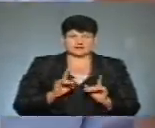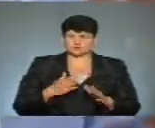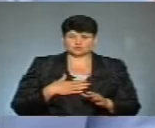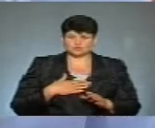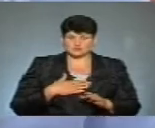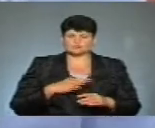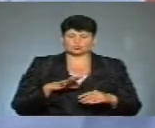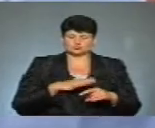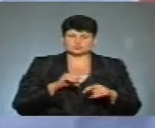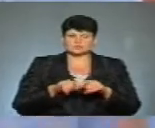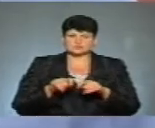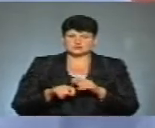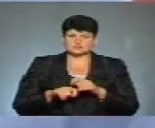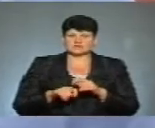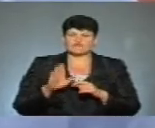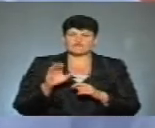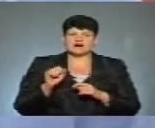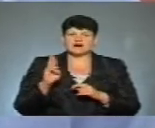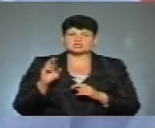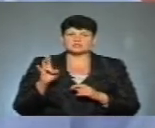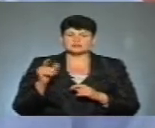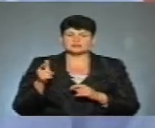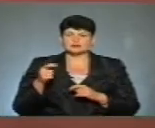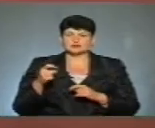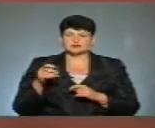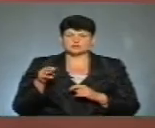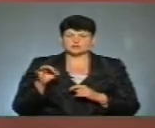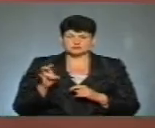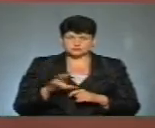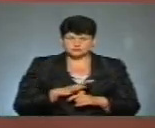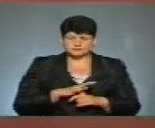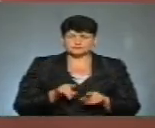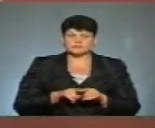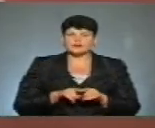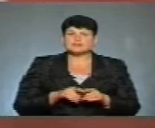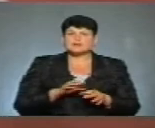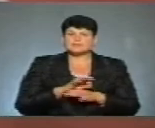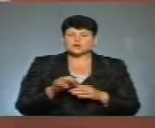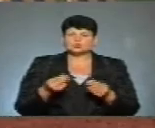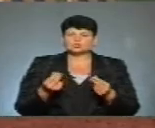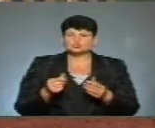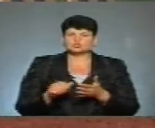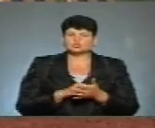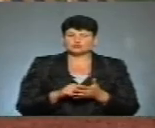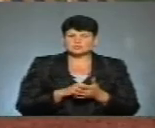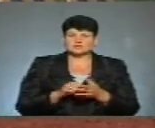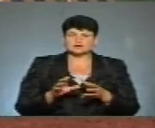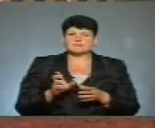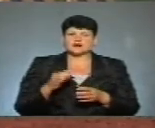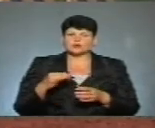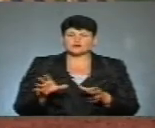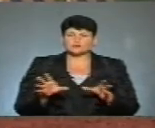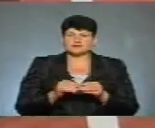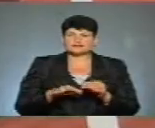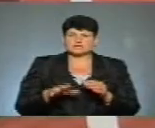й проходила в Вашингтоні, ця експертиза проектної документації. На проектно-кошторисну документацію Байковецька об'єднана